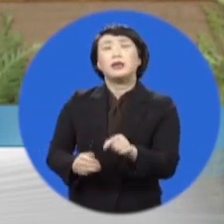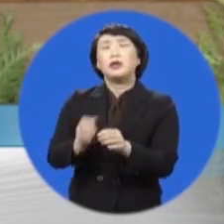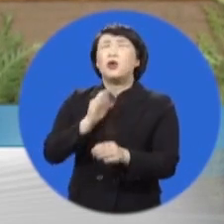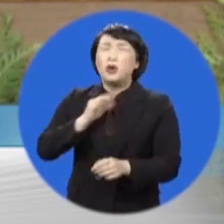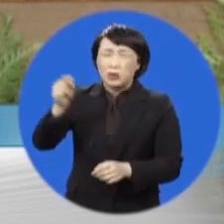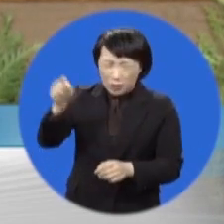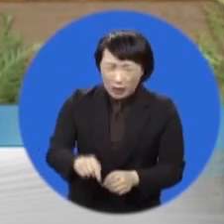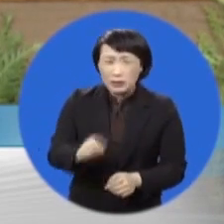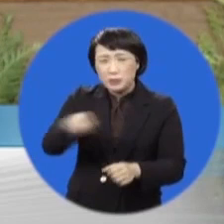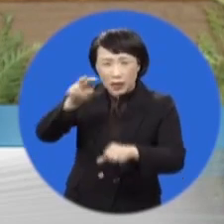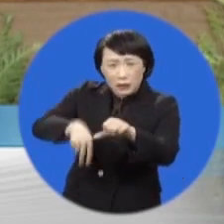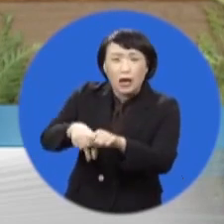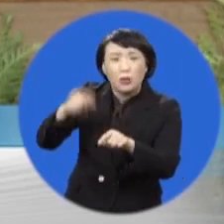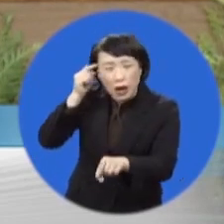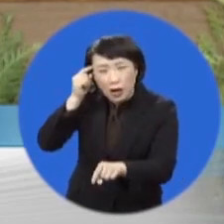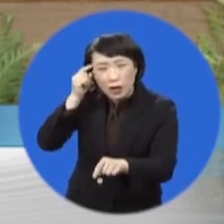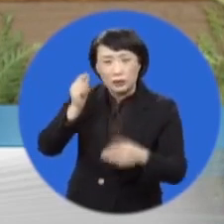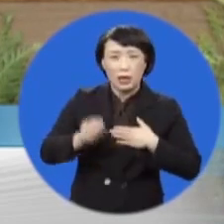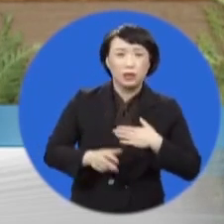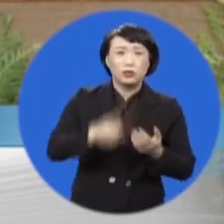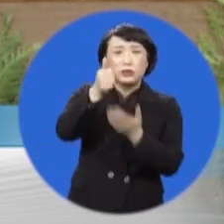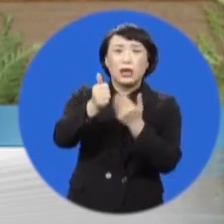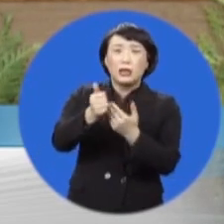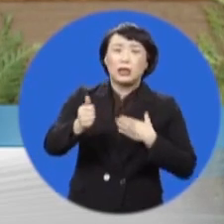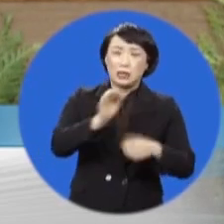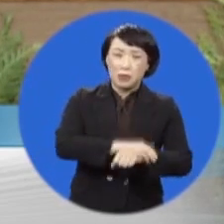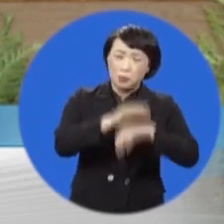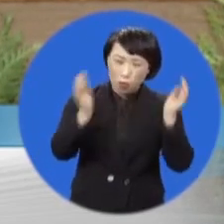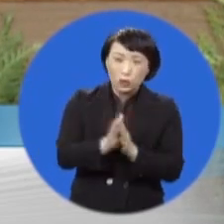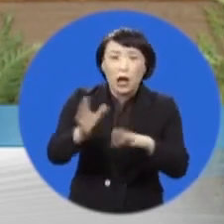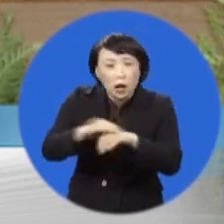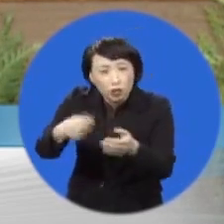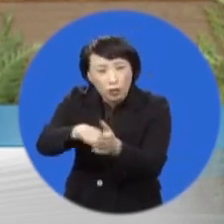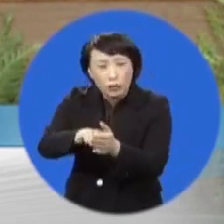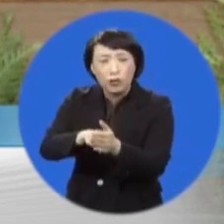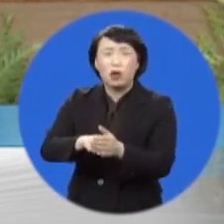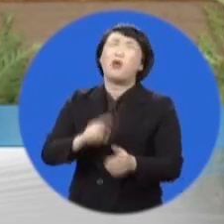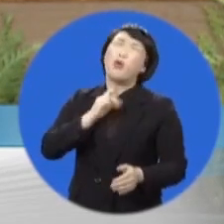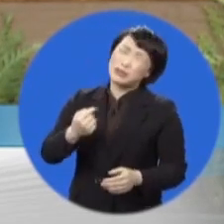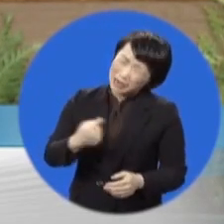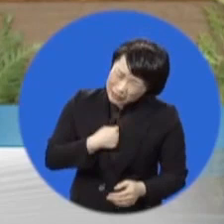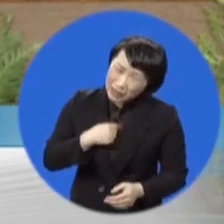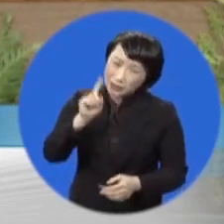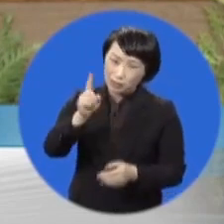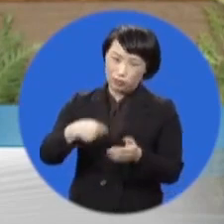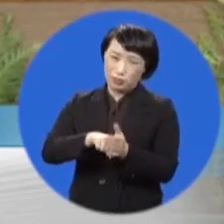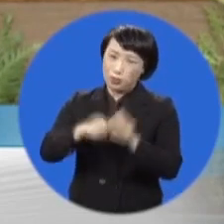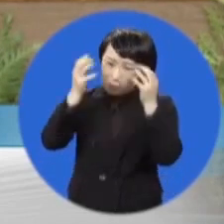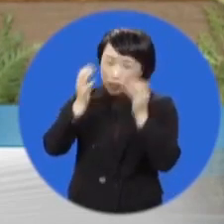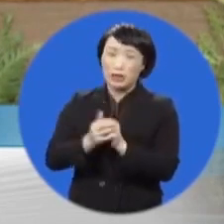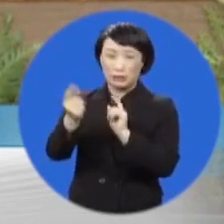op 과 붙이기 심어 좀 내가 주님 앞에 있는 후 를 해결하기 위한 미니 오직 나를 위해 당하신